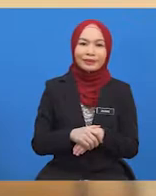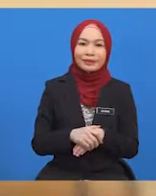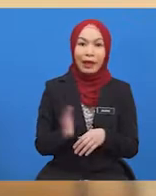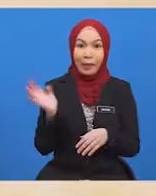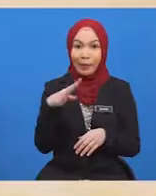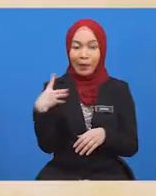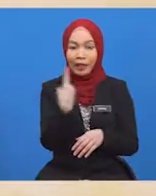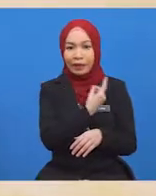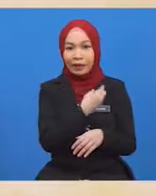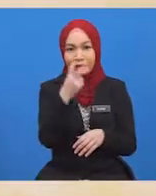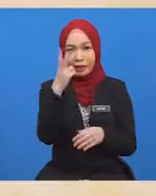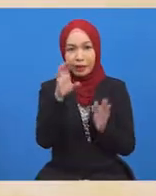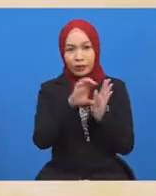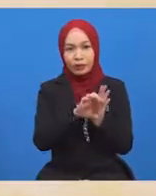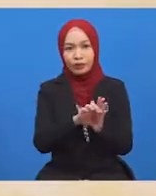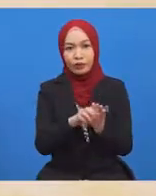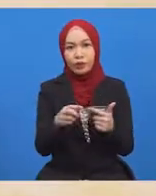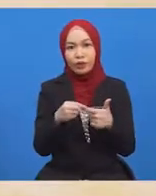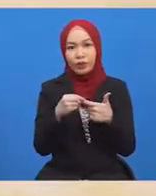Mari kita lihat contoh kedua pula.